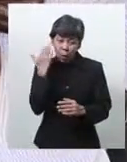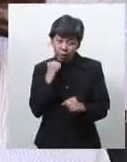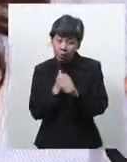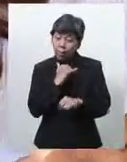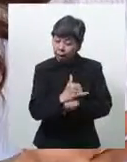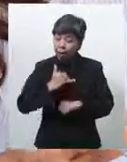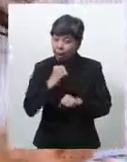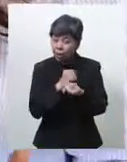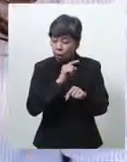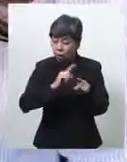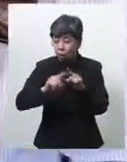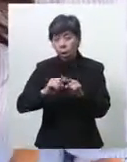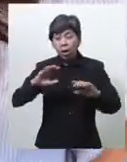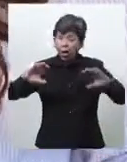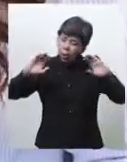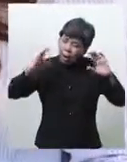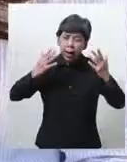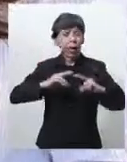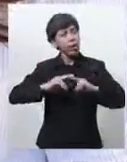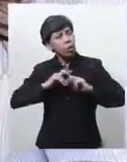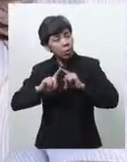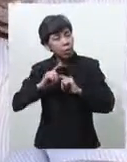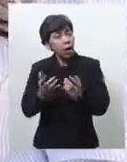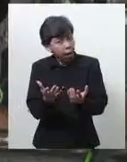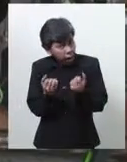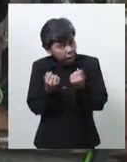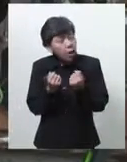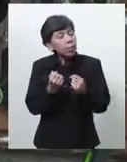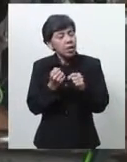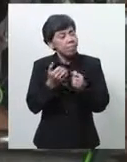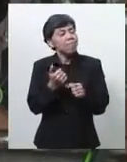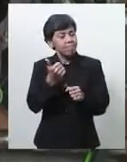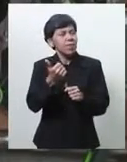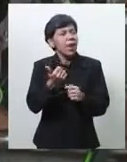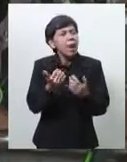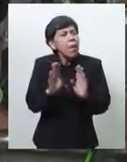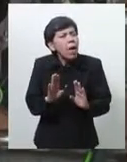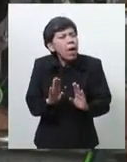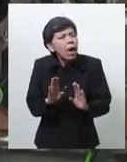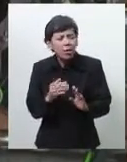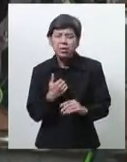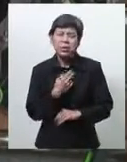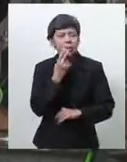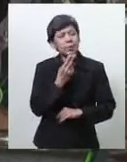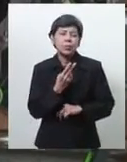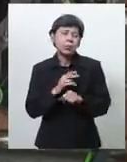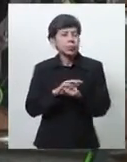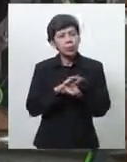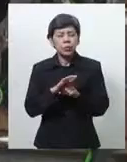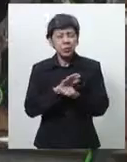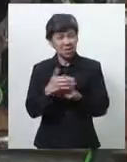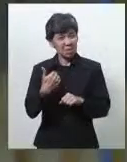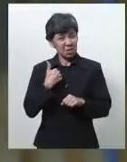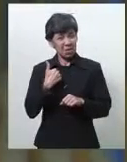านของทั้งเป็นภาครัฐทั้งเป็นเอกชนเนี่ยเขาก็เปิดรับ ครับผมเขาเปิดรับ คนพิการ แต่ส่วนน้อยจริง ยังมียังไงฮะยังมี